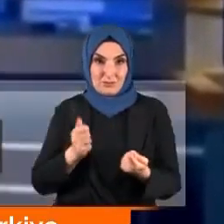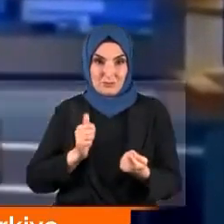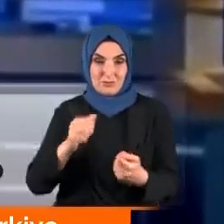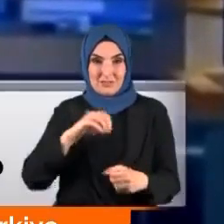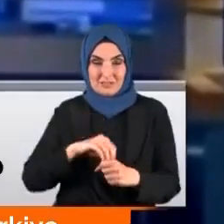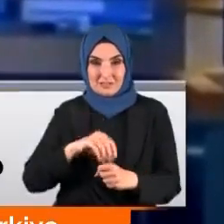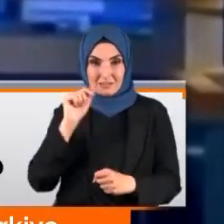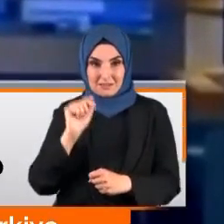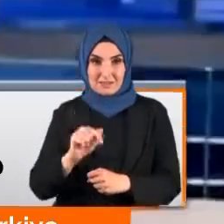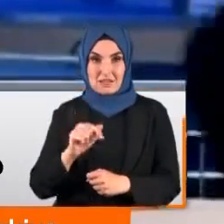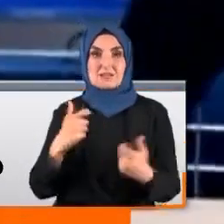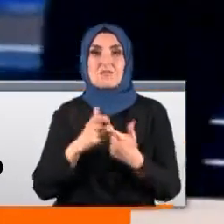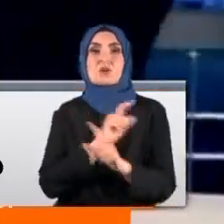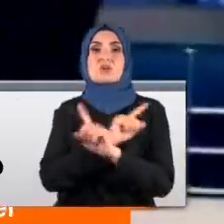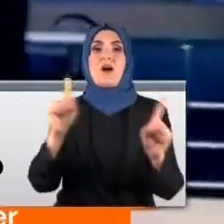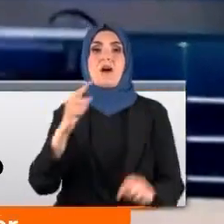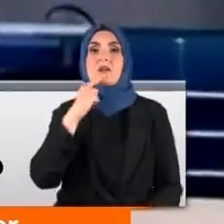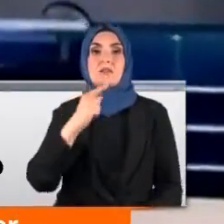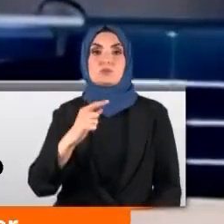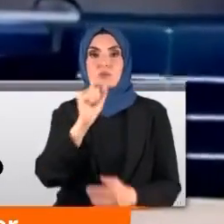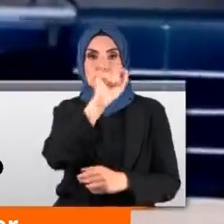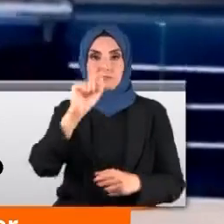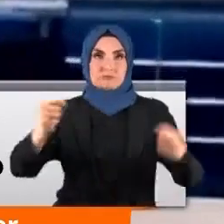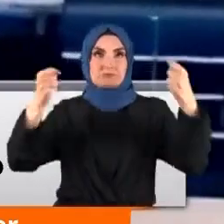dövizle stüdyoya girmişti.